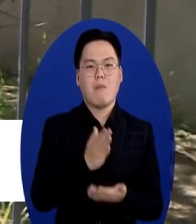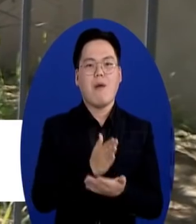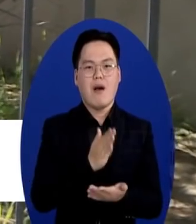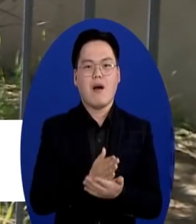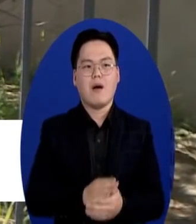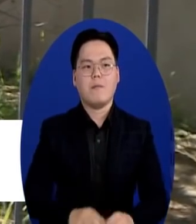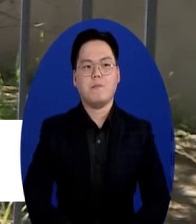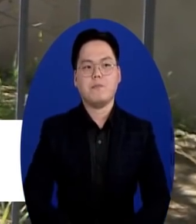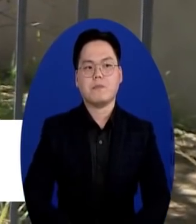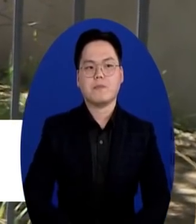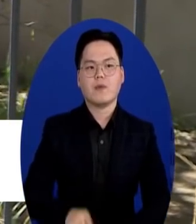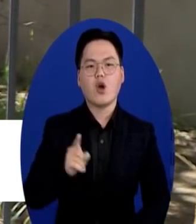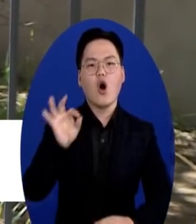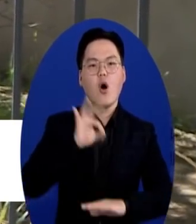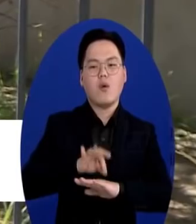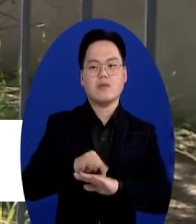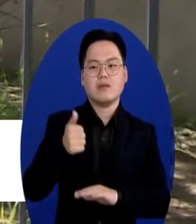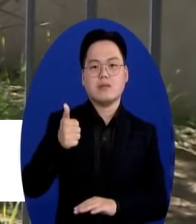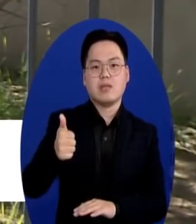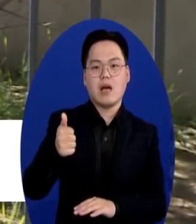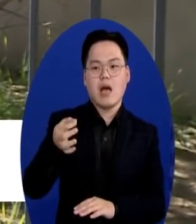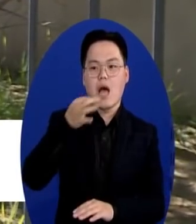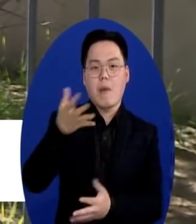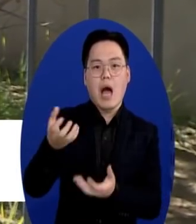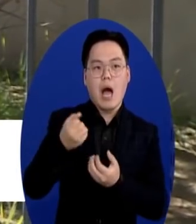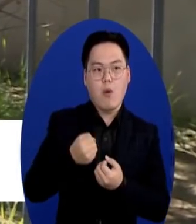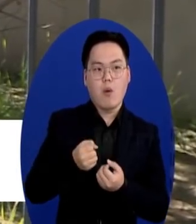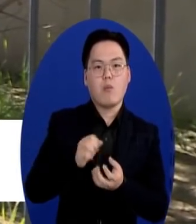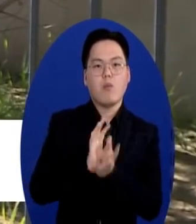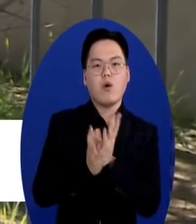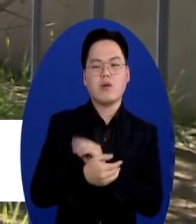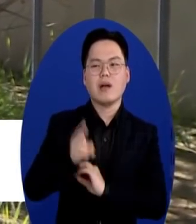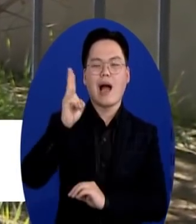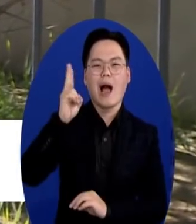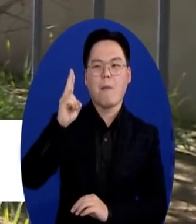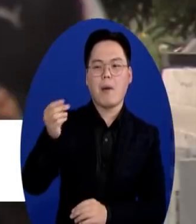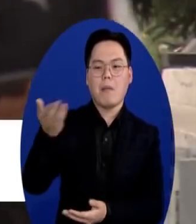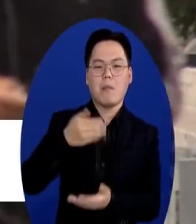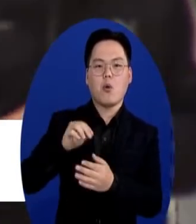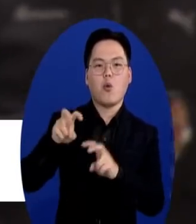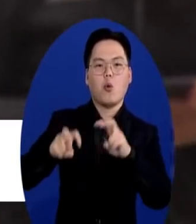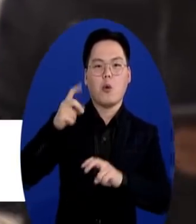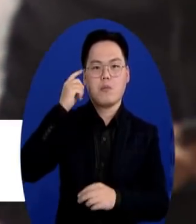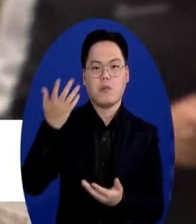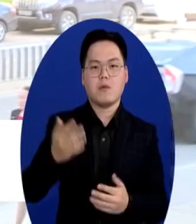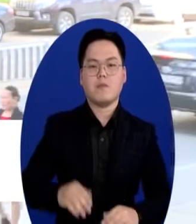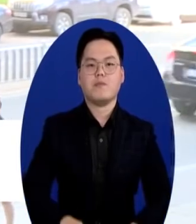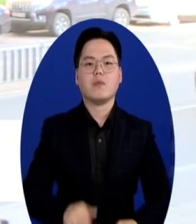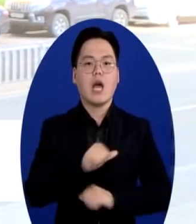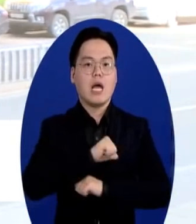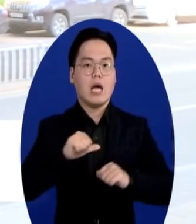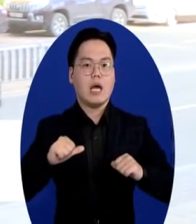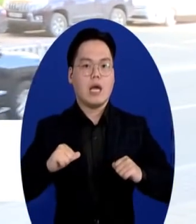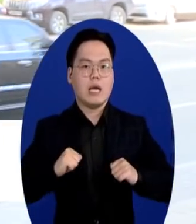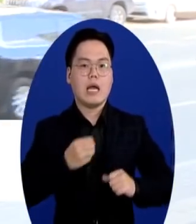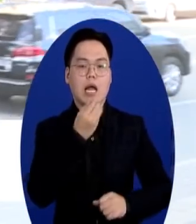Тэр юунд нь өвчнөд нь сайн гэж хэлэрлэн үхээс яг цаад компани ямар компани оруулж байгаа нь сайн байдаг шүү дээ. За иргэд бол ингэж ярьж